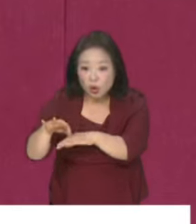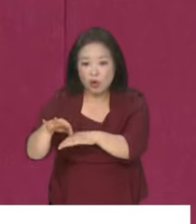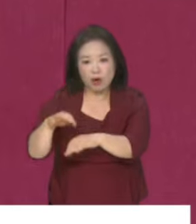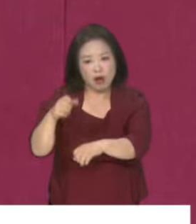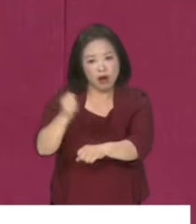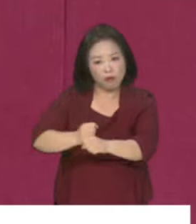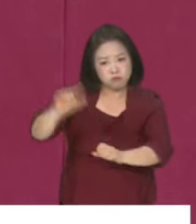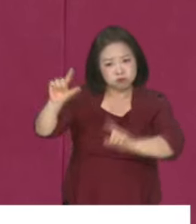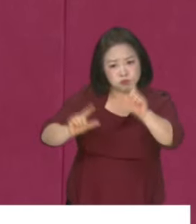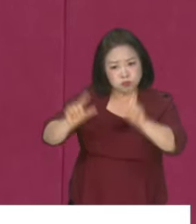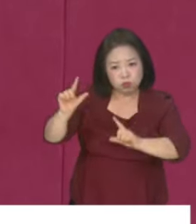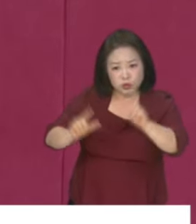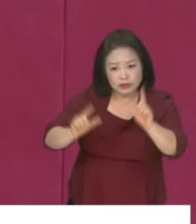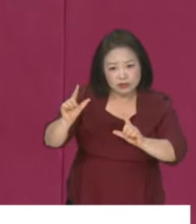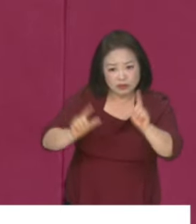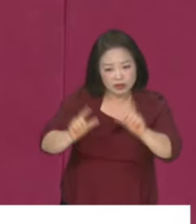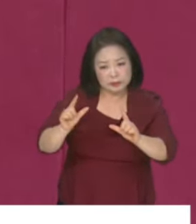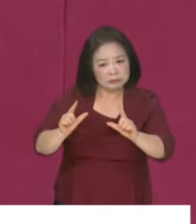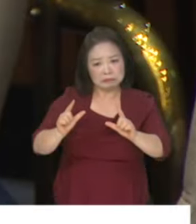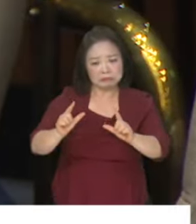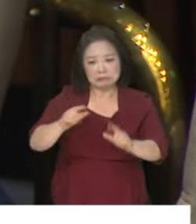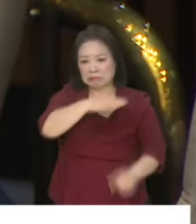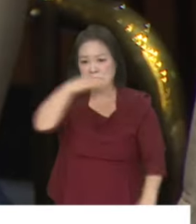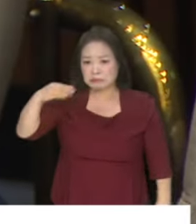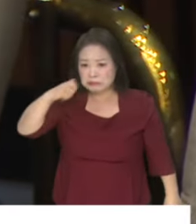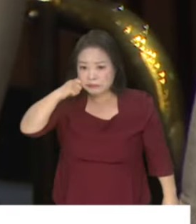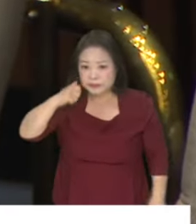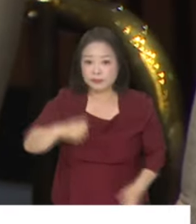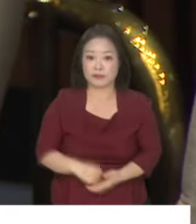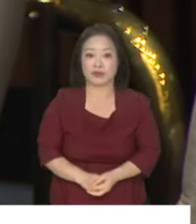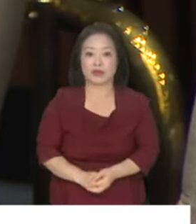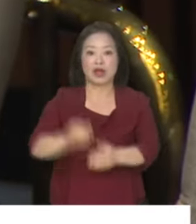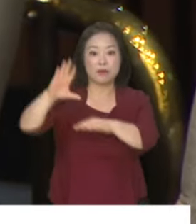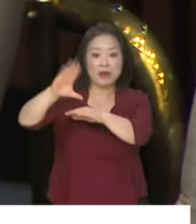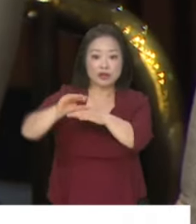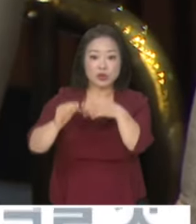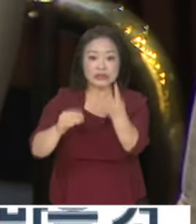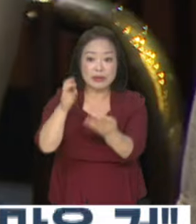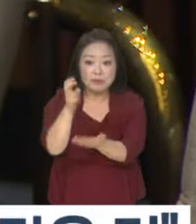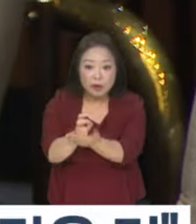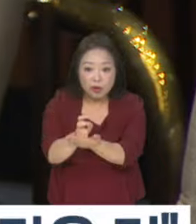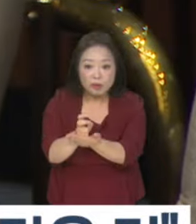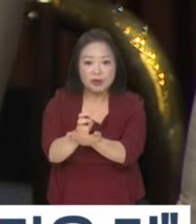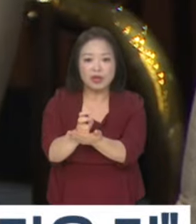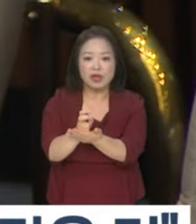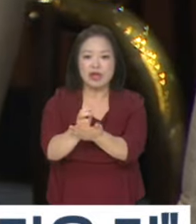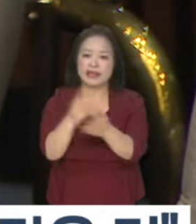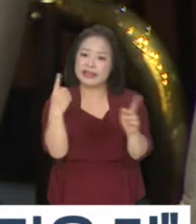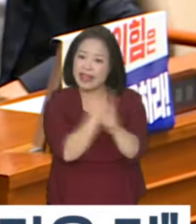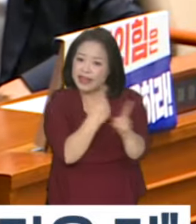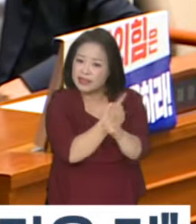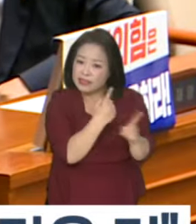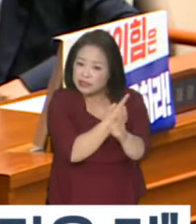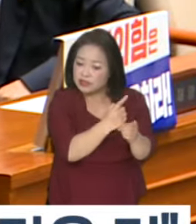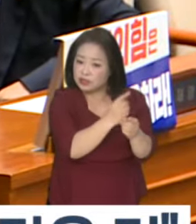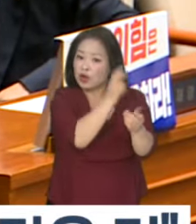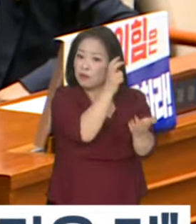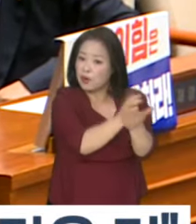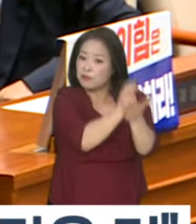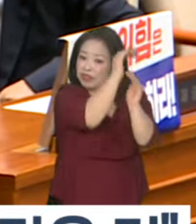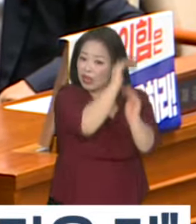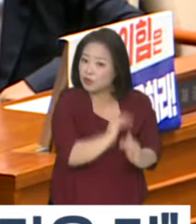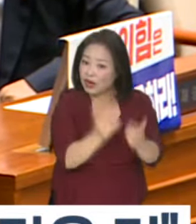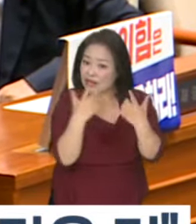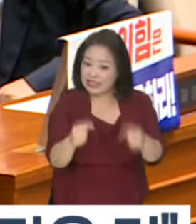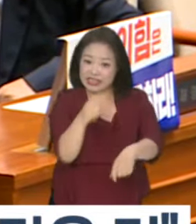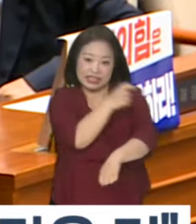이런 무법적이고 초법적인 발상을 하고 있습니다. 방송사법은 방통위법 개정안과 함께 공영방송